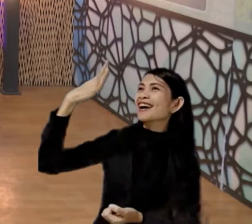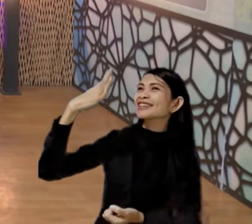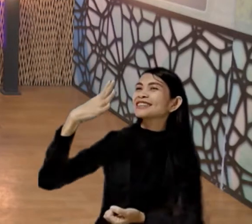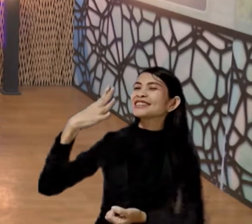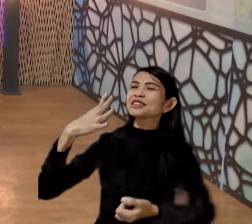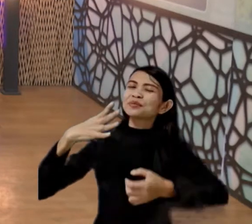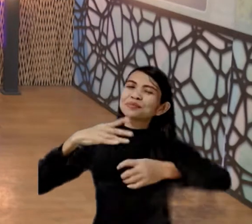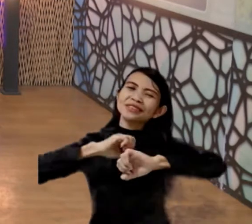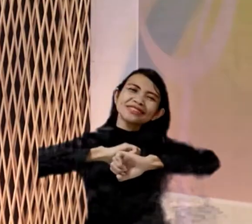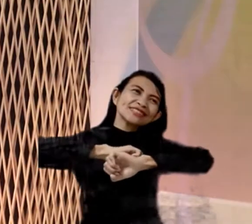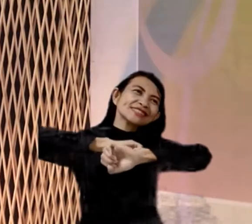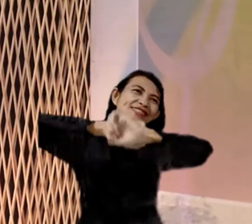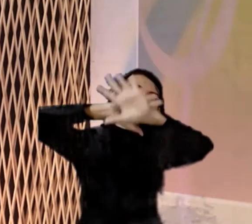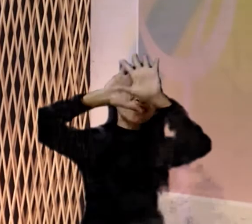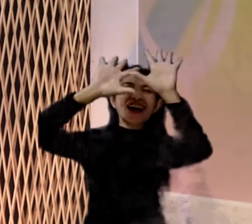bercahaya